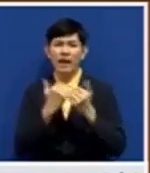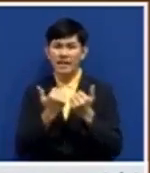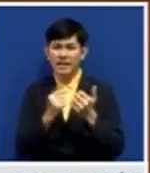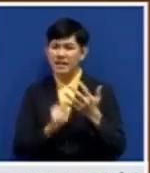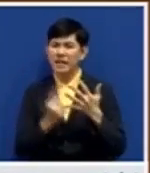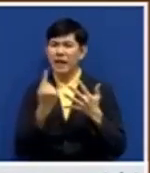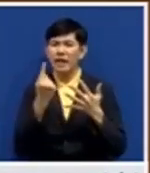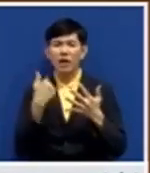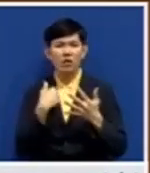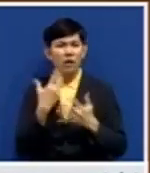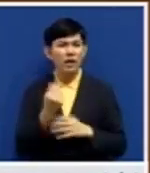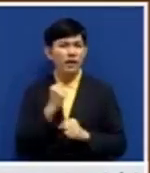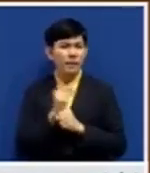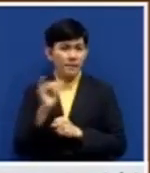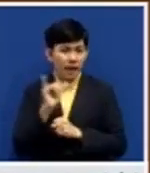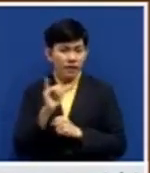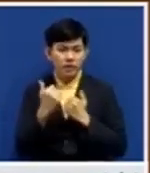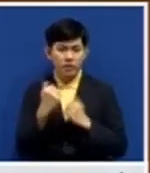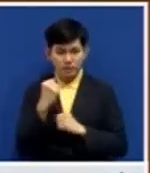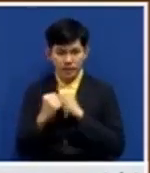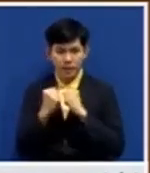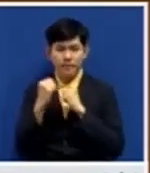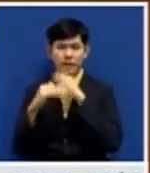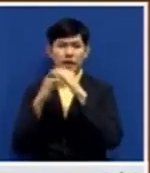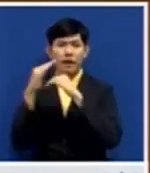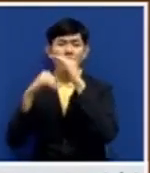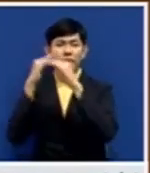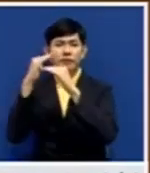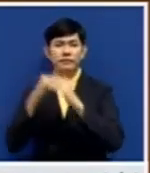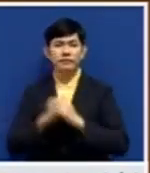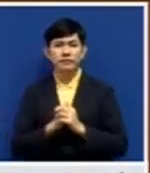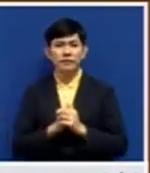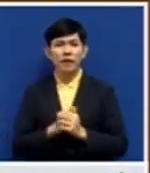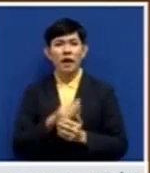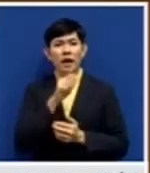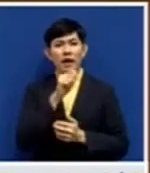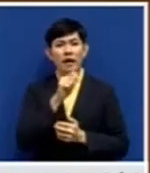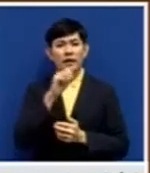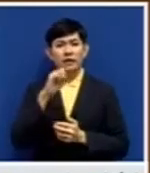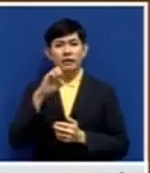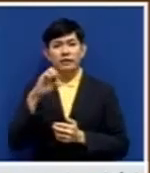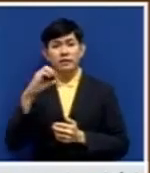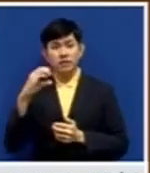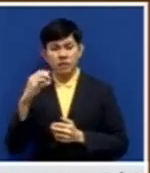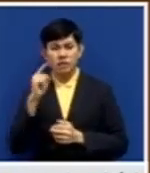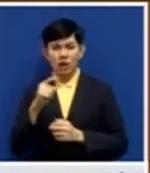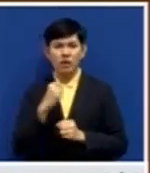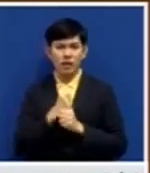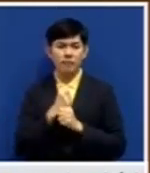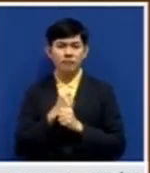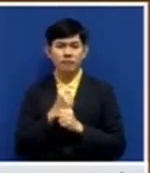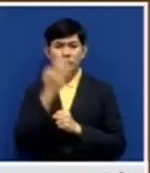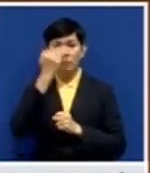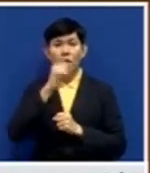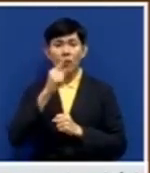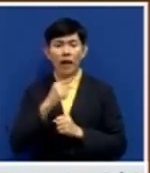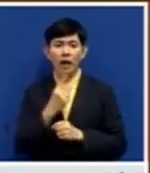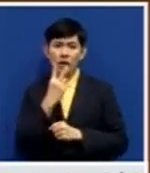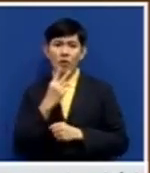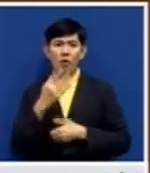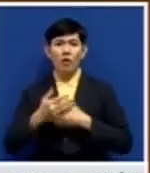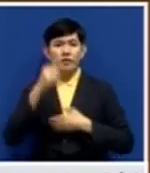ซึ่งต้องไปเร่งให้มันดีขึ้นฉะนั้น EEC มันต้องเกิดเพราะว่าสร้างจุดขายใหม่ให้ประเทศไ